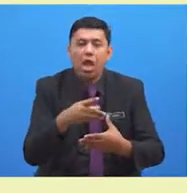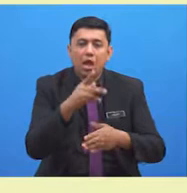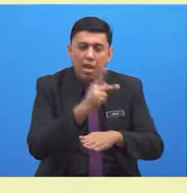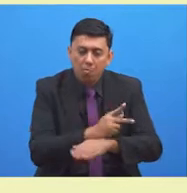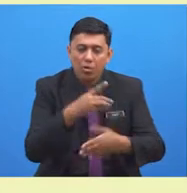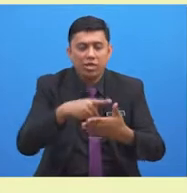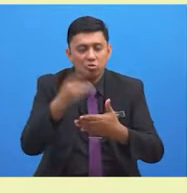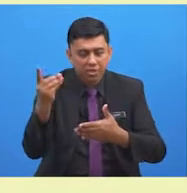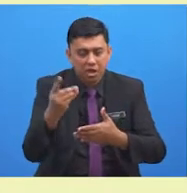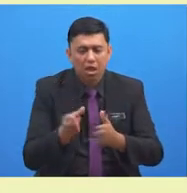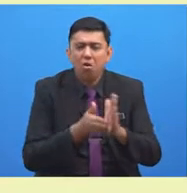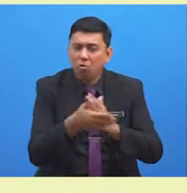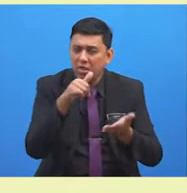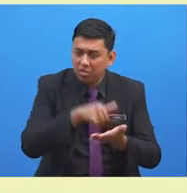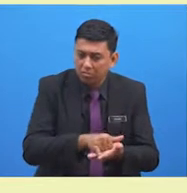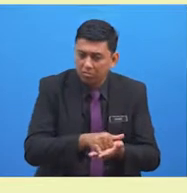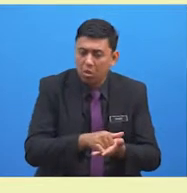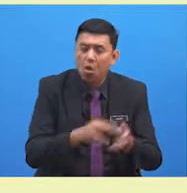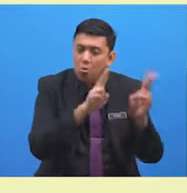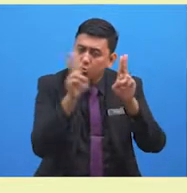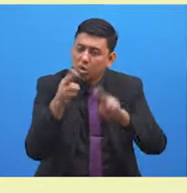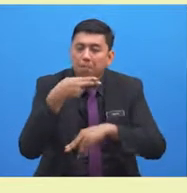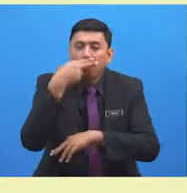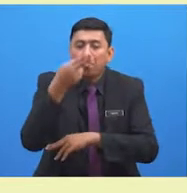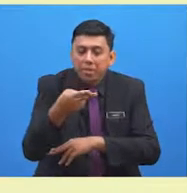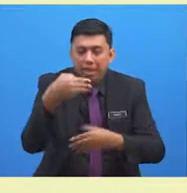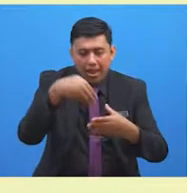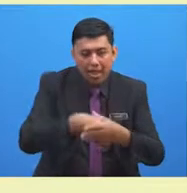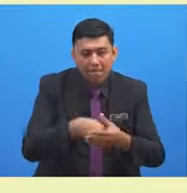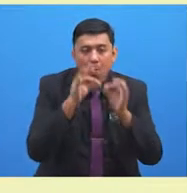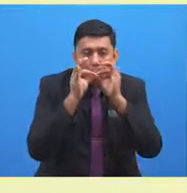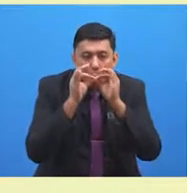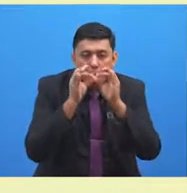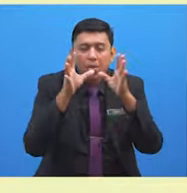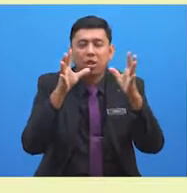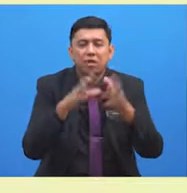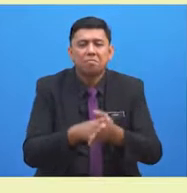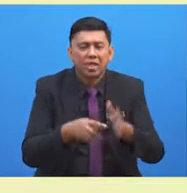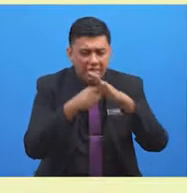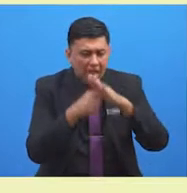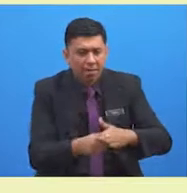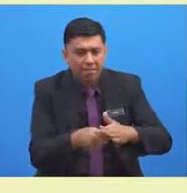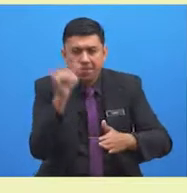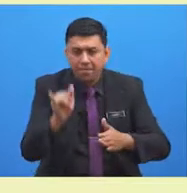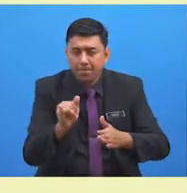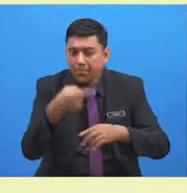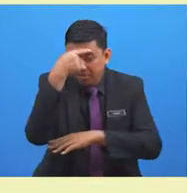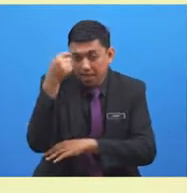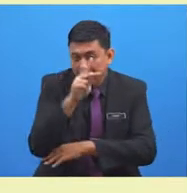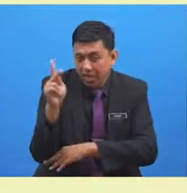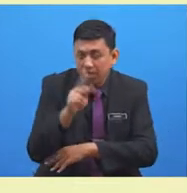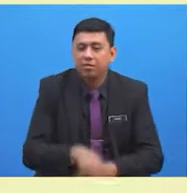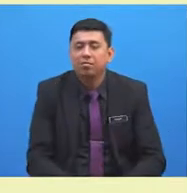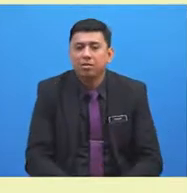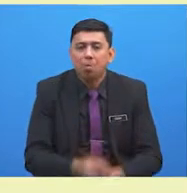dioksida. Oleh itu, udara yang anda hembus ke dalam belon menimbulkan tekanan yang